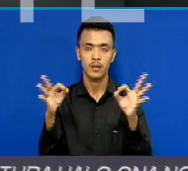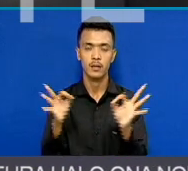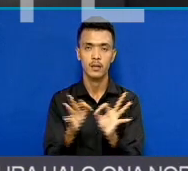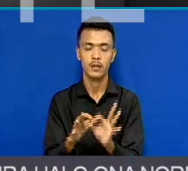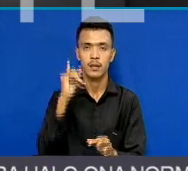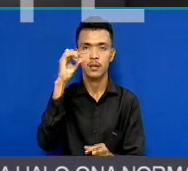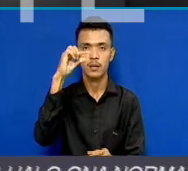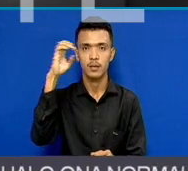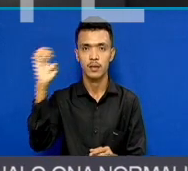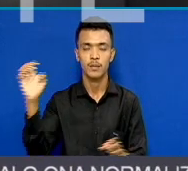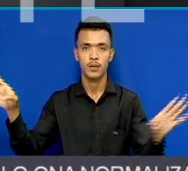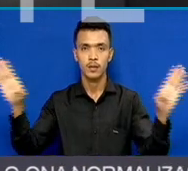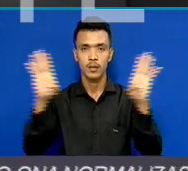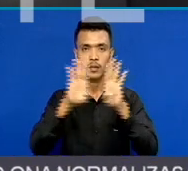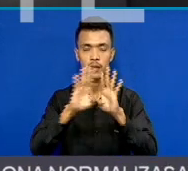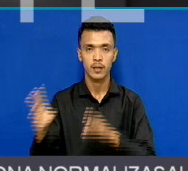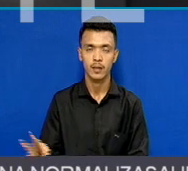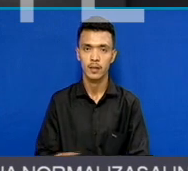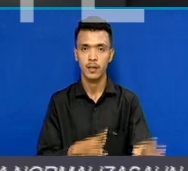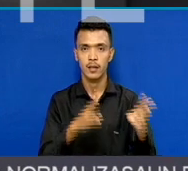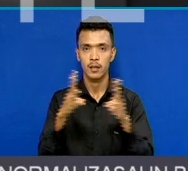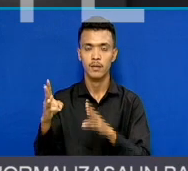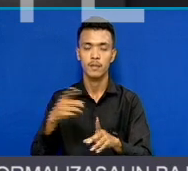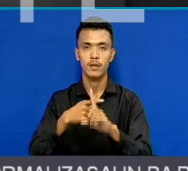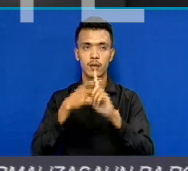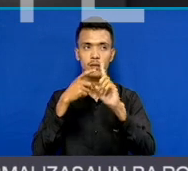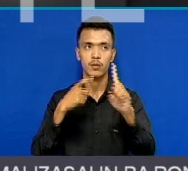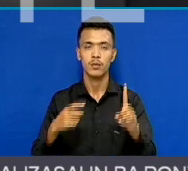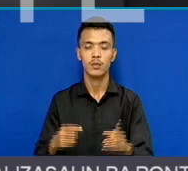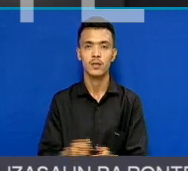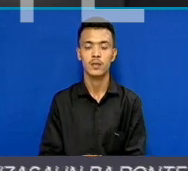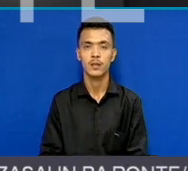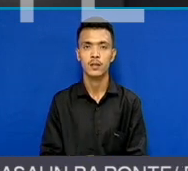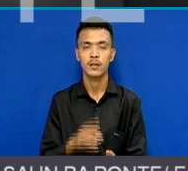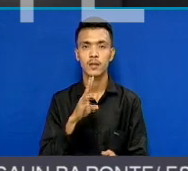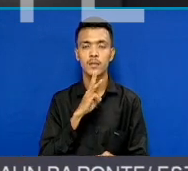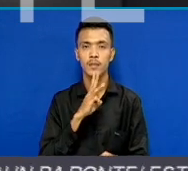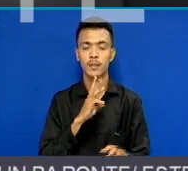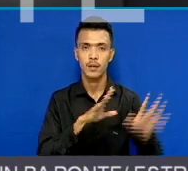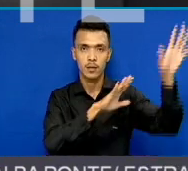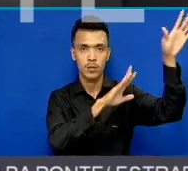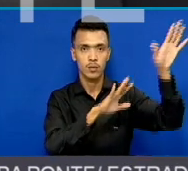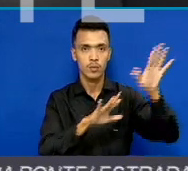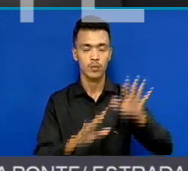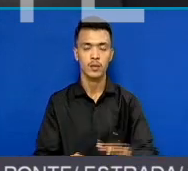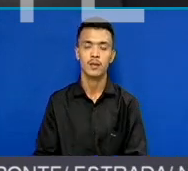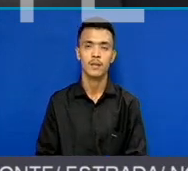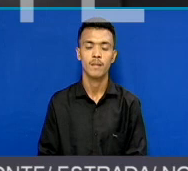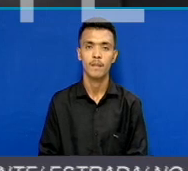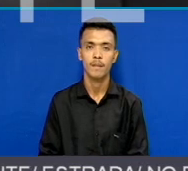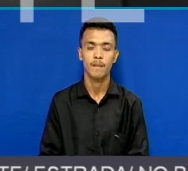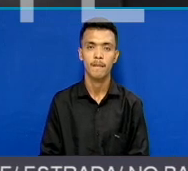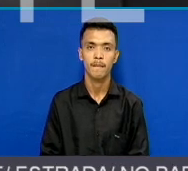ize mos taka ona dalang siren be maka itu husi husi air terjun ni taka dalang sana ona habia sana ona ize